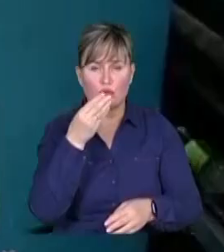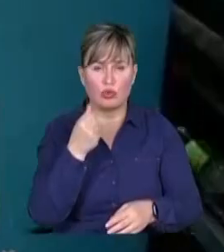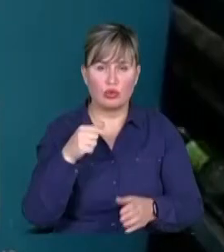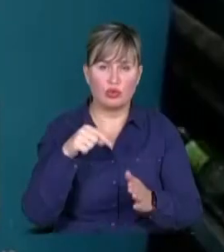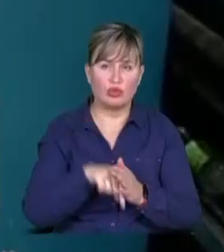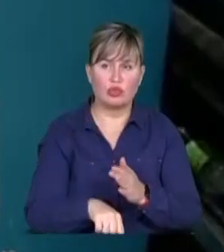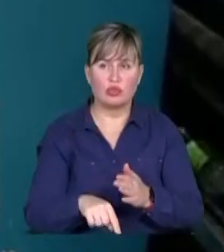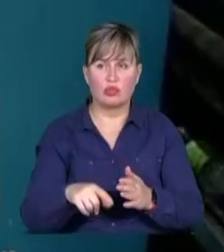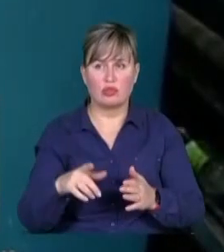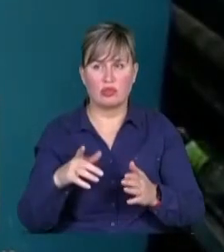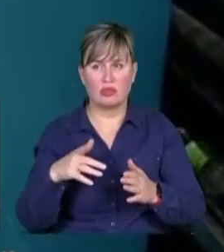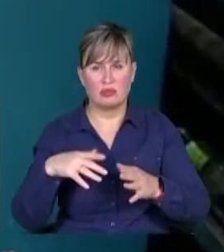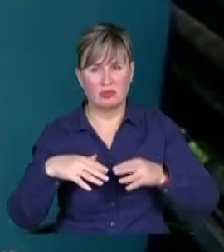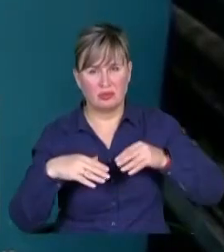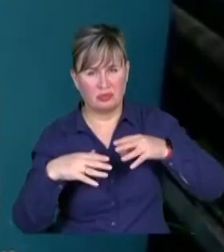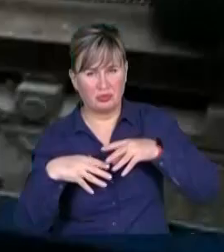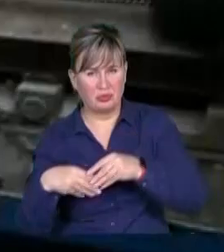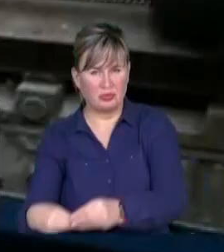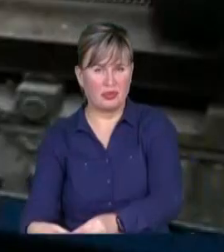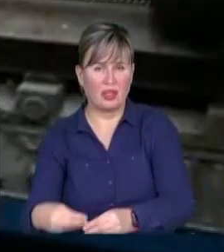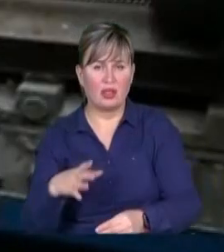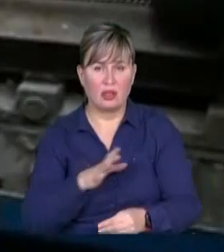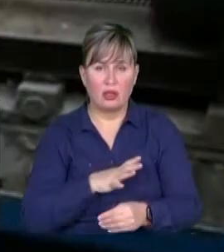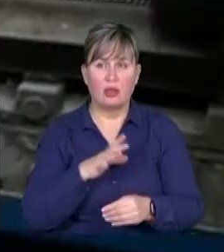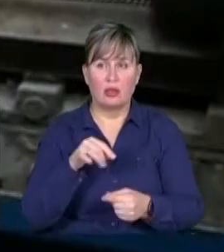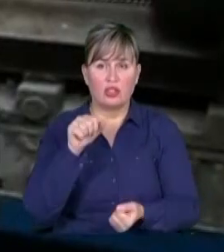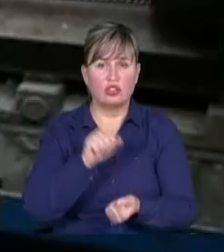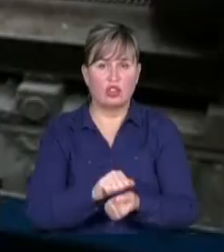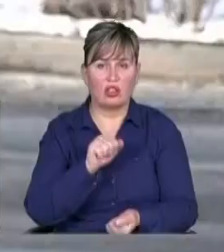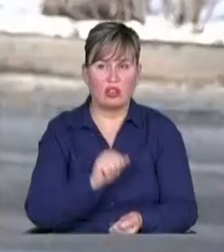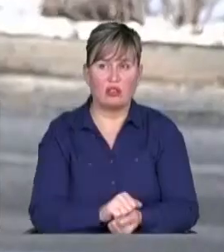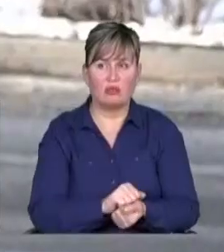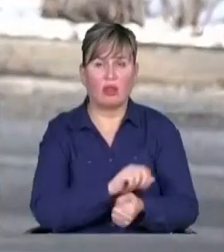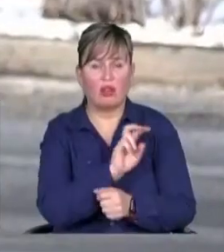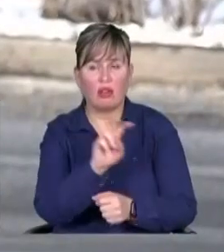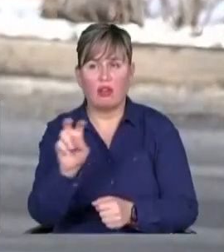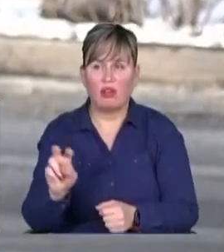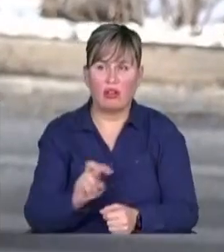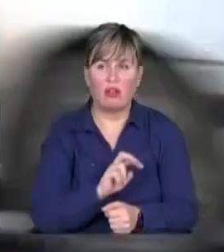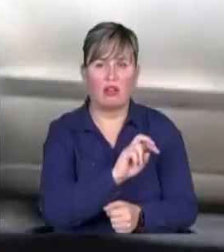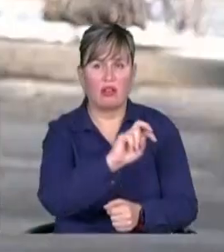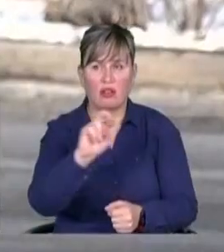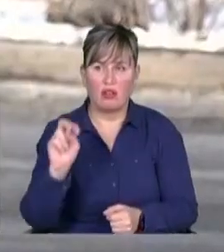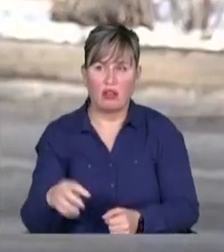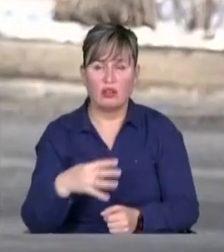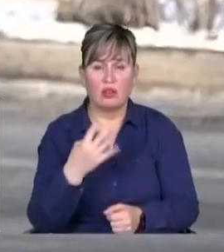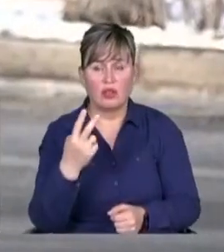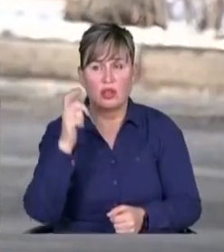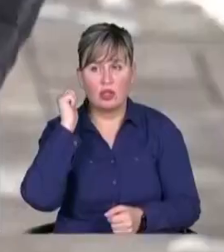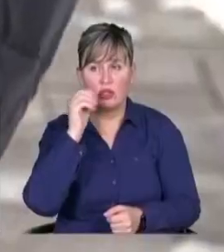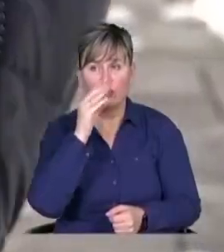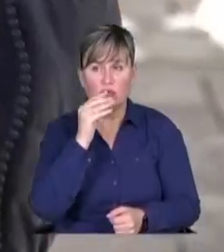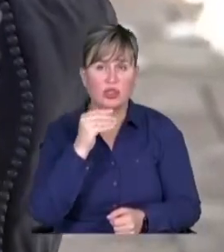затянуло в сверильный станок. Вот уже почти полгода штамповщик вынужден бегать от одного врача к другому. 42-летний мужчина